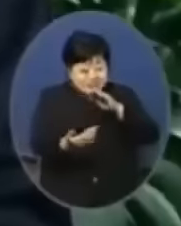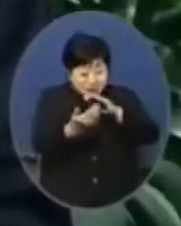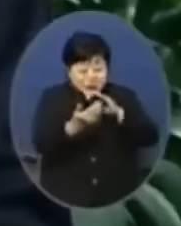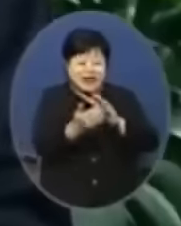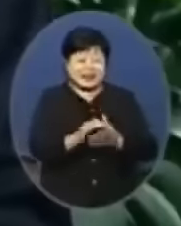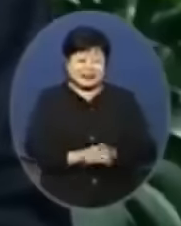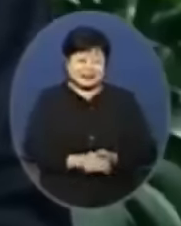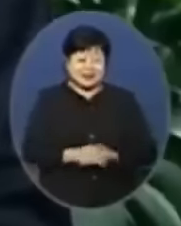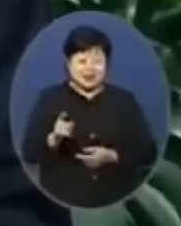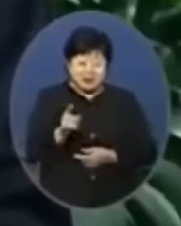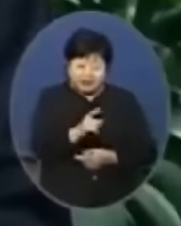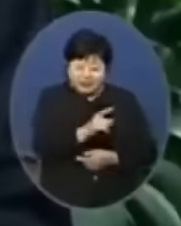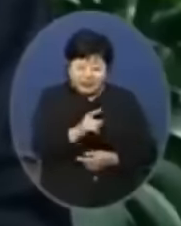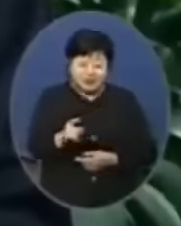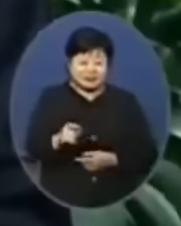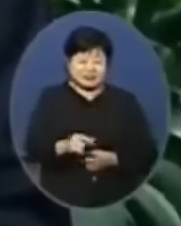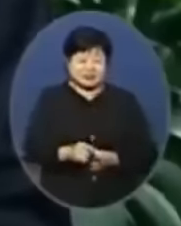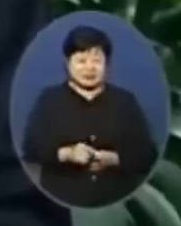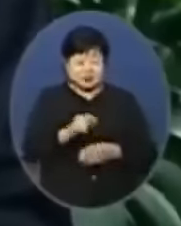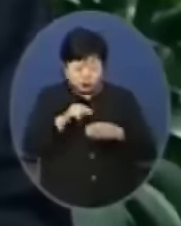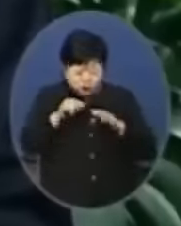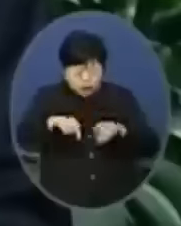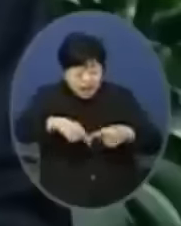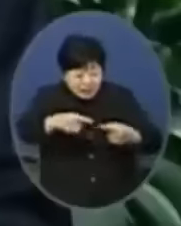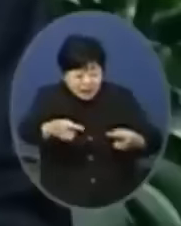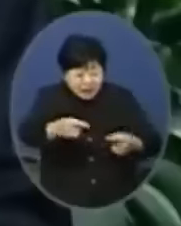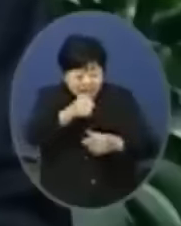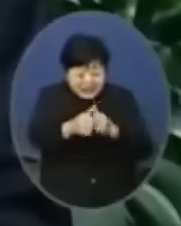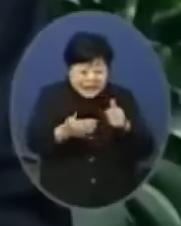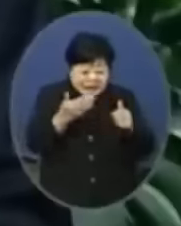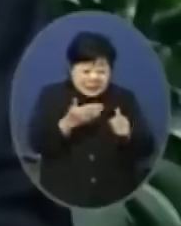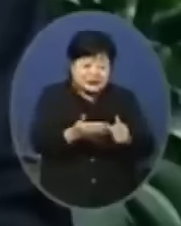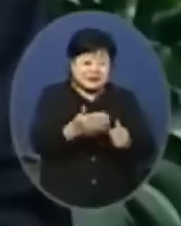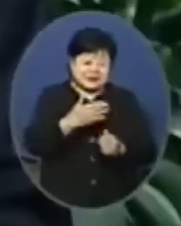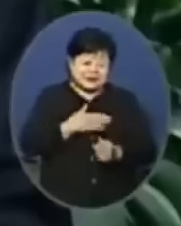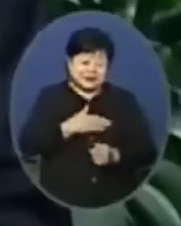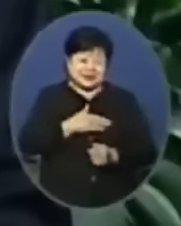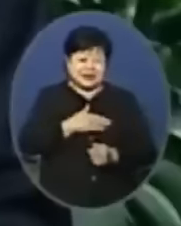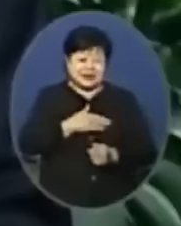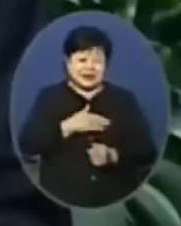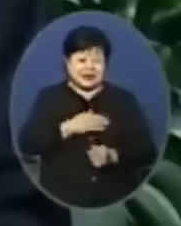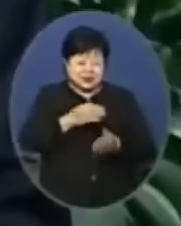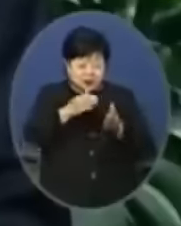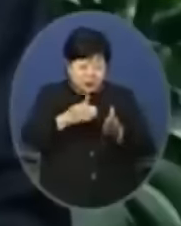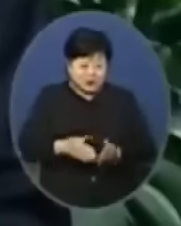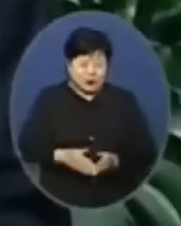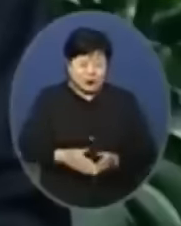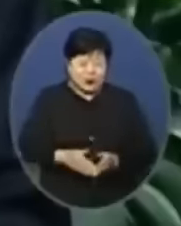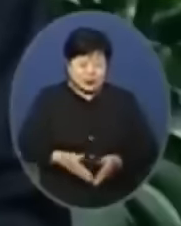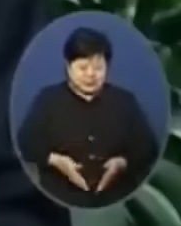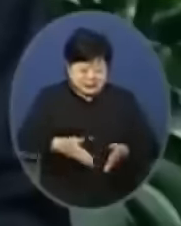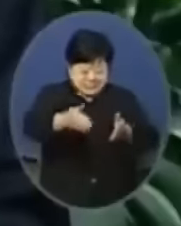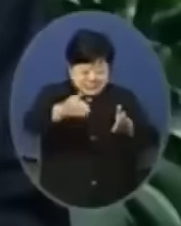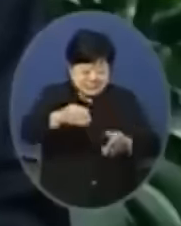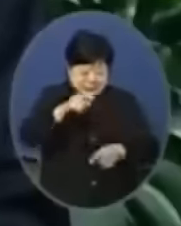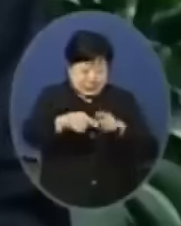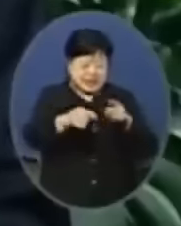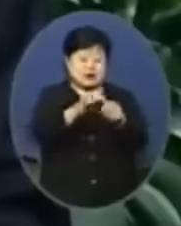어떤 굴에 들어갈지라도 하나님은 나를 그 굴을 통해서 터널을 만들어서 나가게